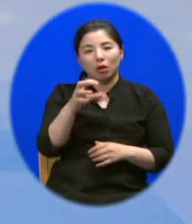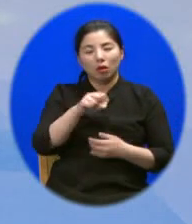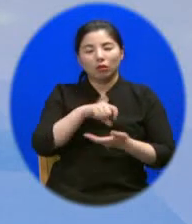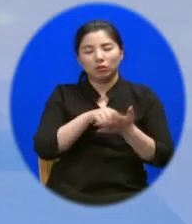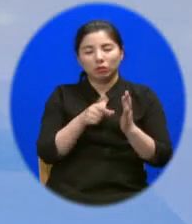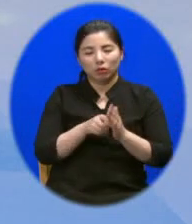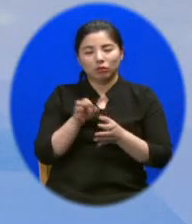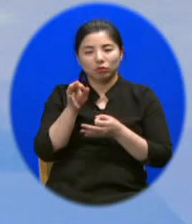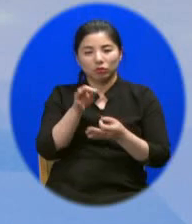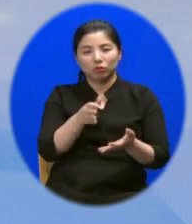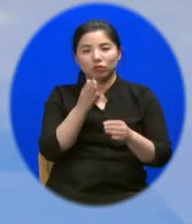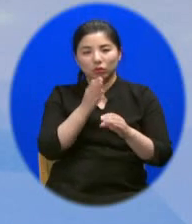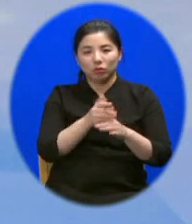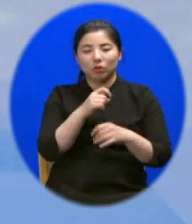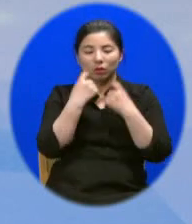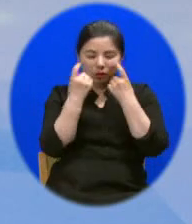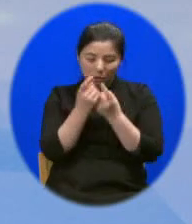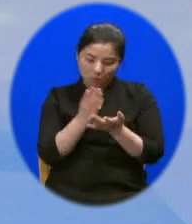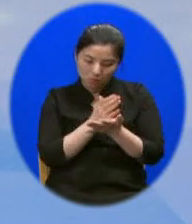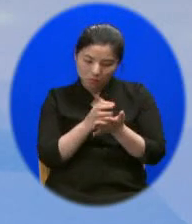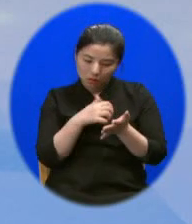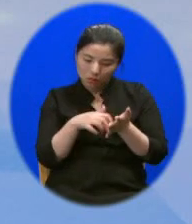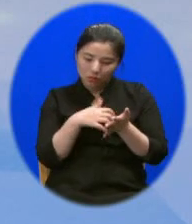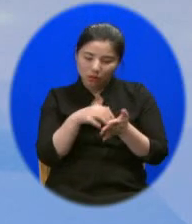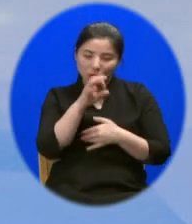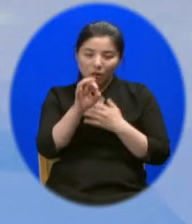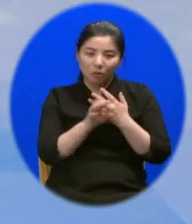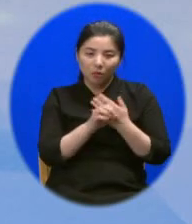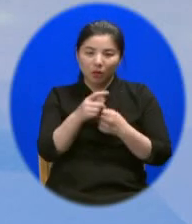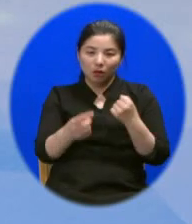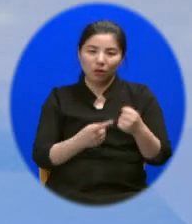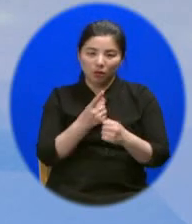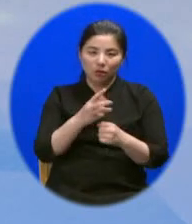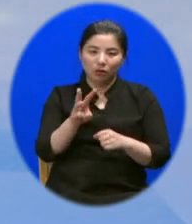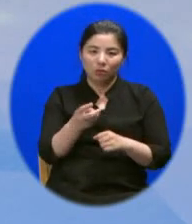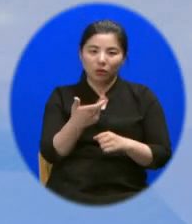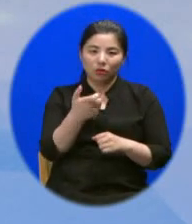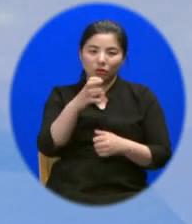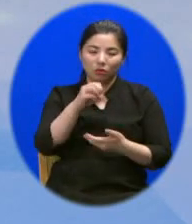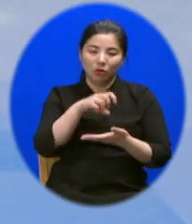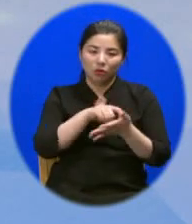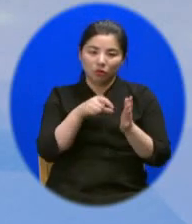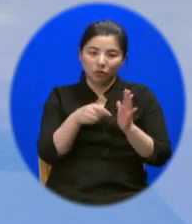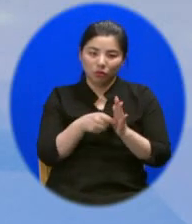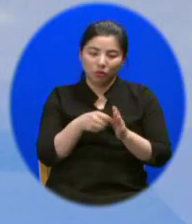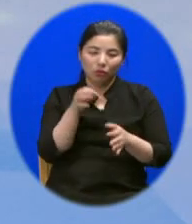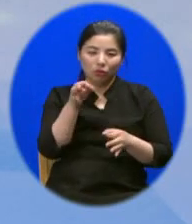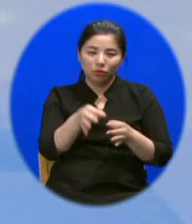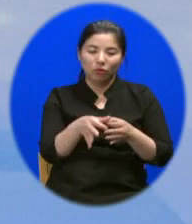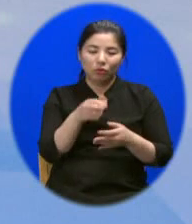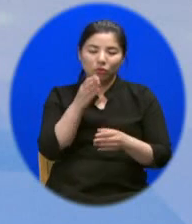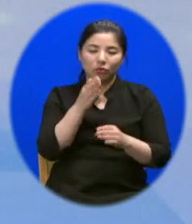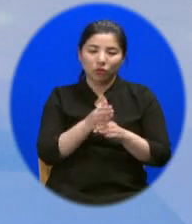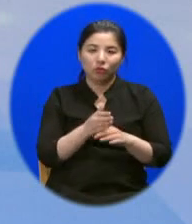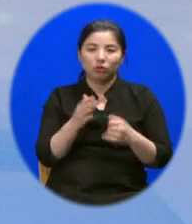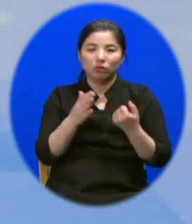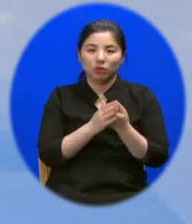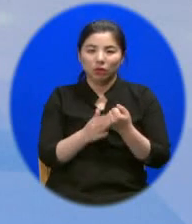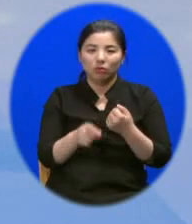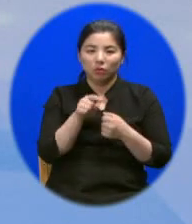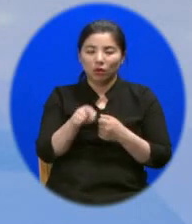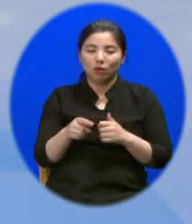들어가고 있고 이걸 개인당 나눠보면 연간 약 36 3,600,000 원 정도가 아트 투입되는 정도이기 때문에